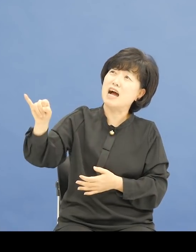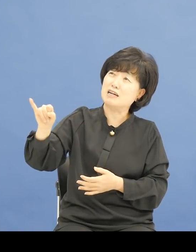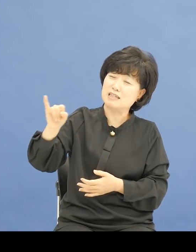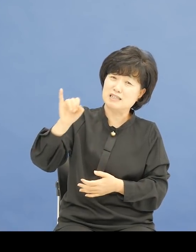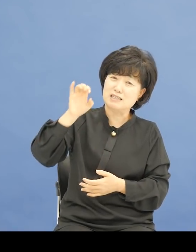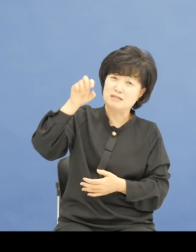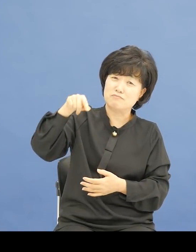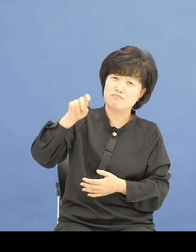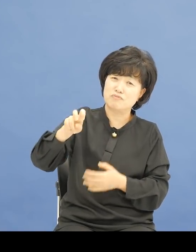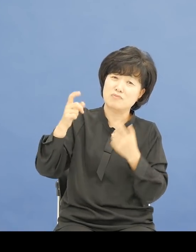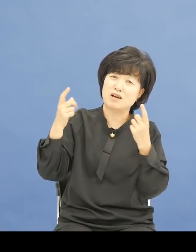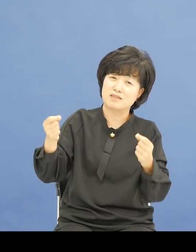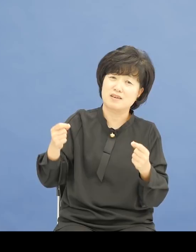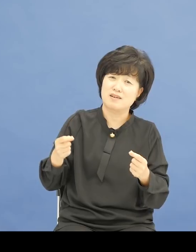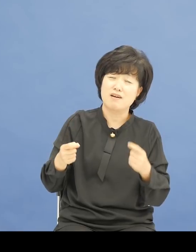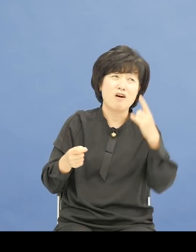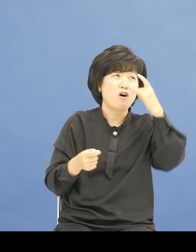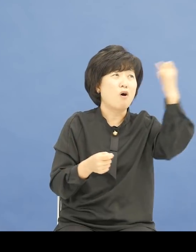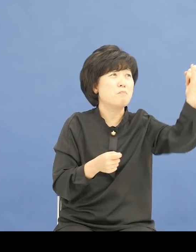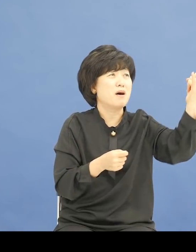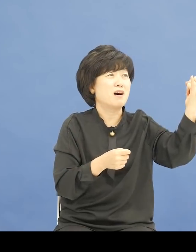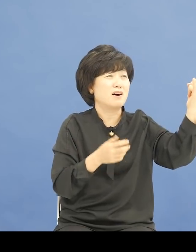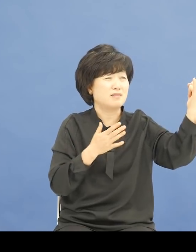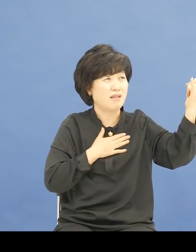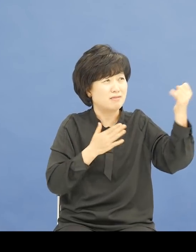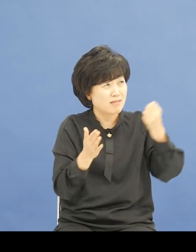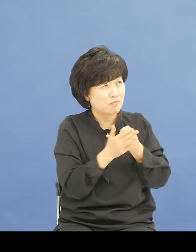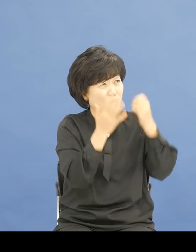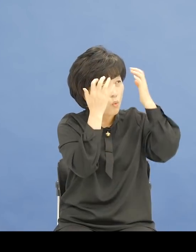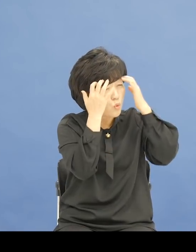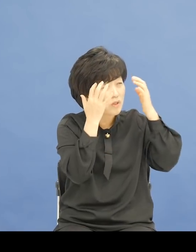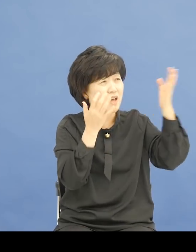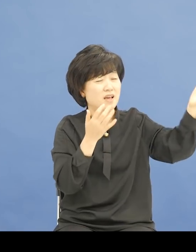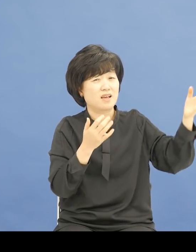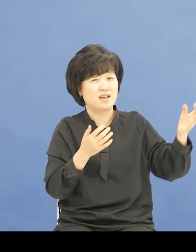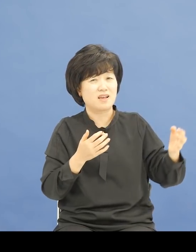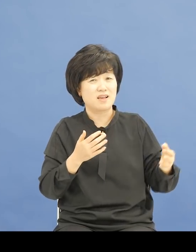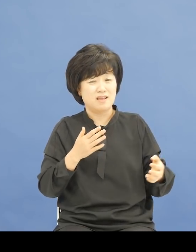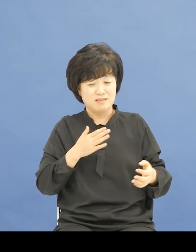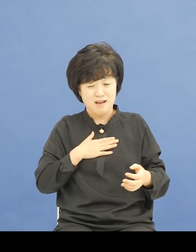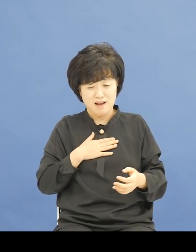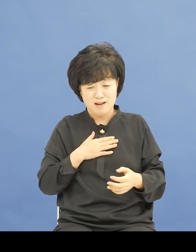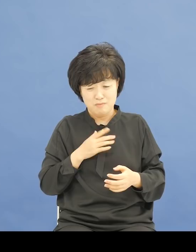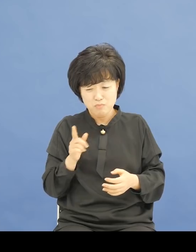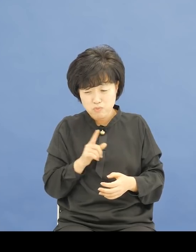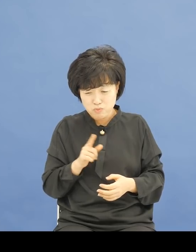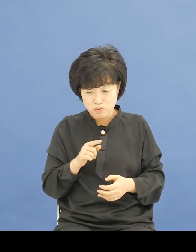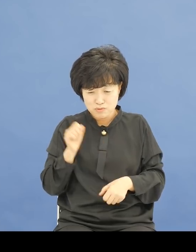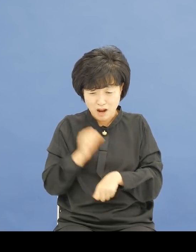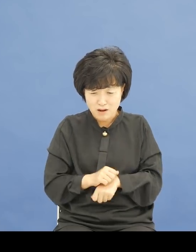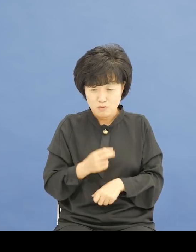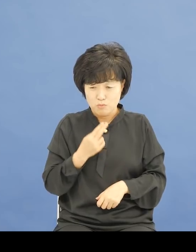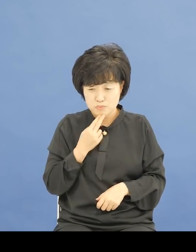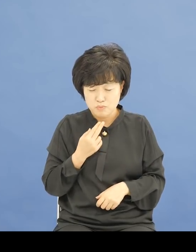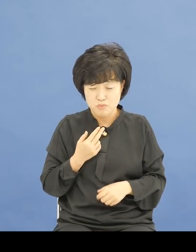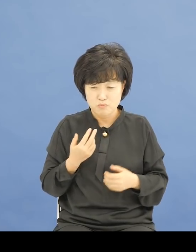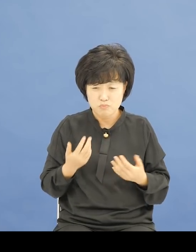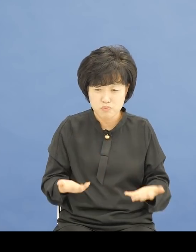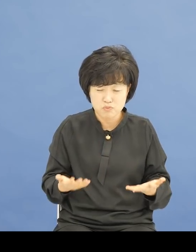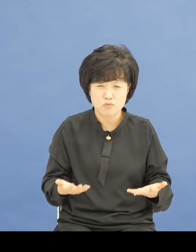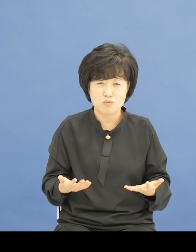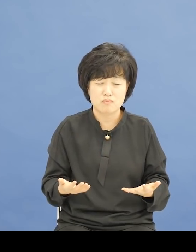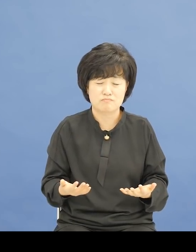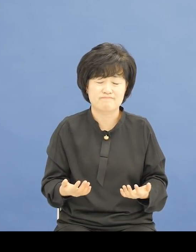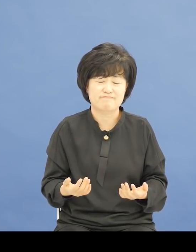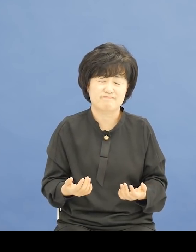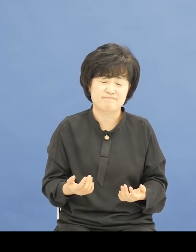하나님도 욕먹고 우리 어머니도 힘들어하고 왜 나 같은 게 태어나서 우리 어머니 이렇게 괴롭힐까요? 라고 하면서